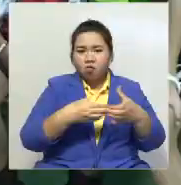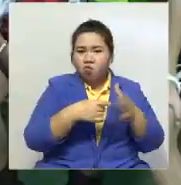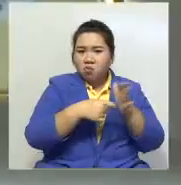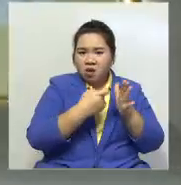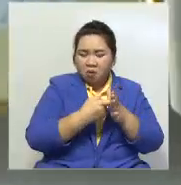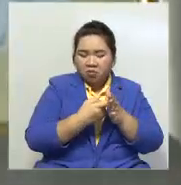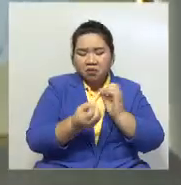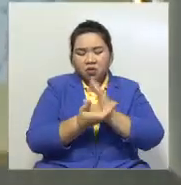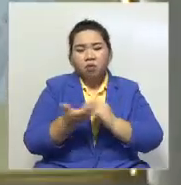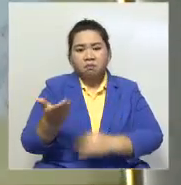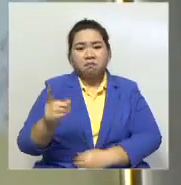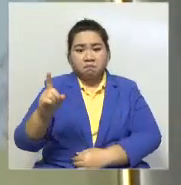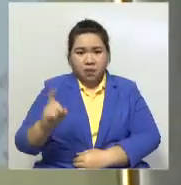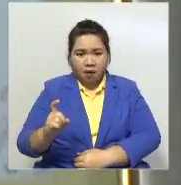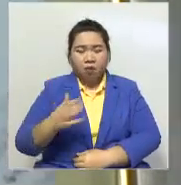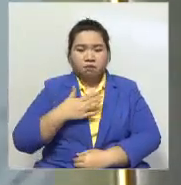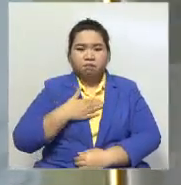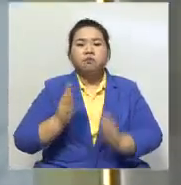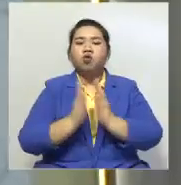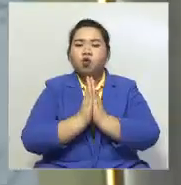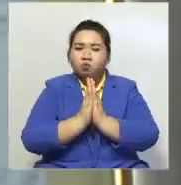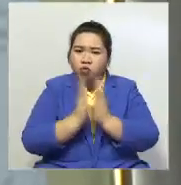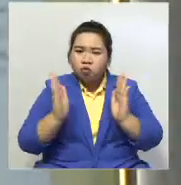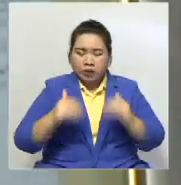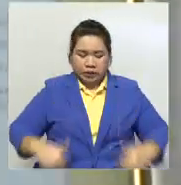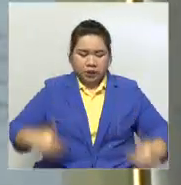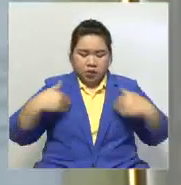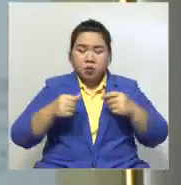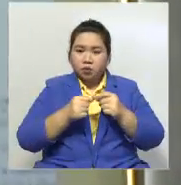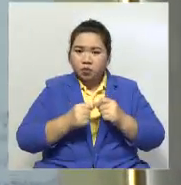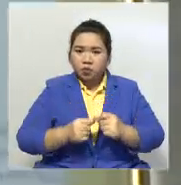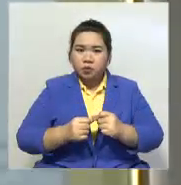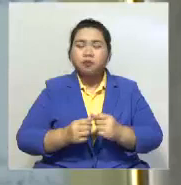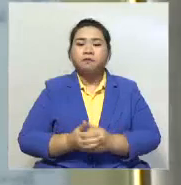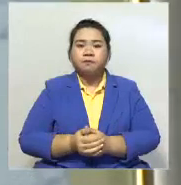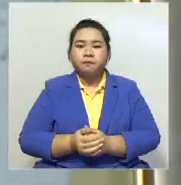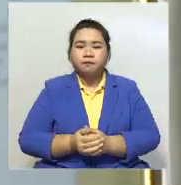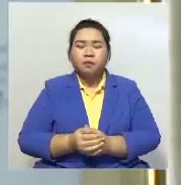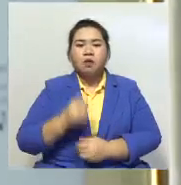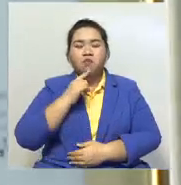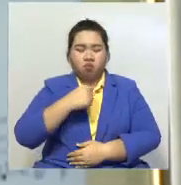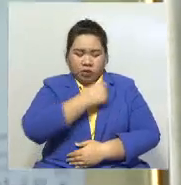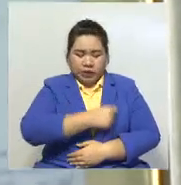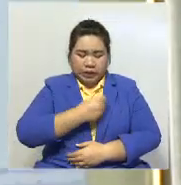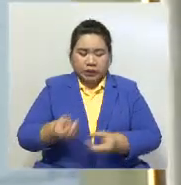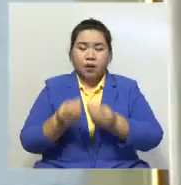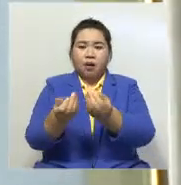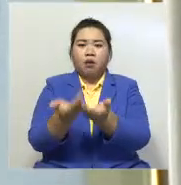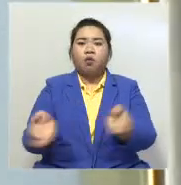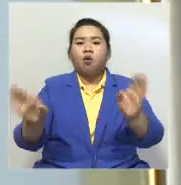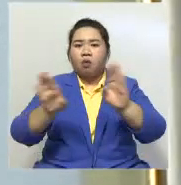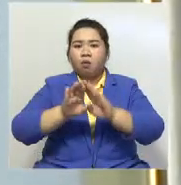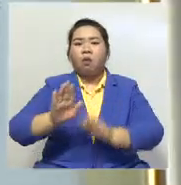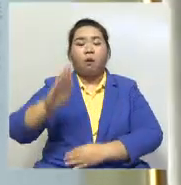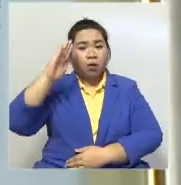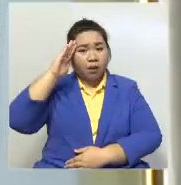ตและขอบคุณจ่าแซมที่สละชีวิตนะครับเพื่อให้ทุกคนมีชีวิตอยู่รอดต่อไปได้รวมทั้งเสียใจต่อครอบครัวของจ่าแซมกับการ